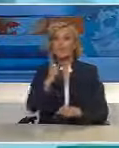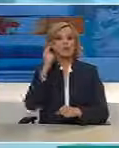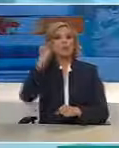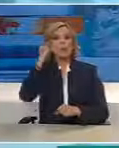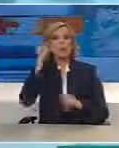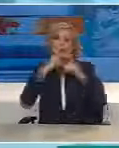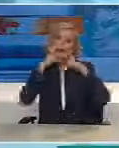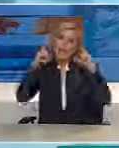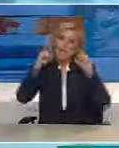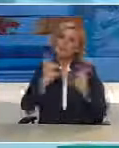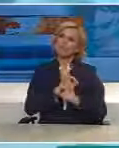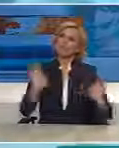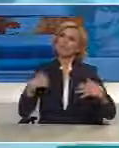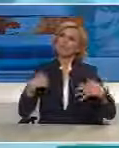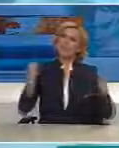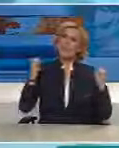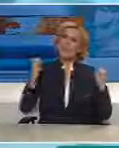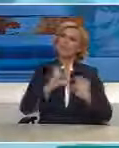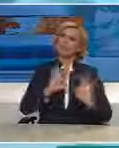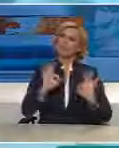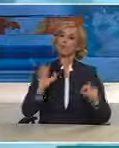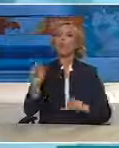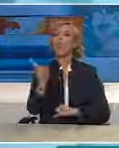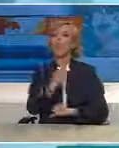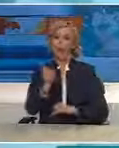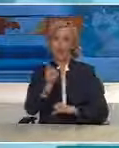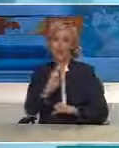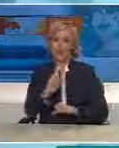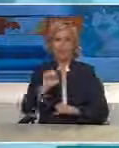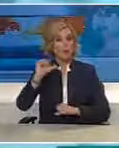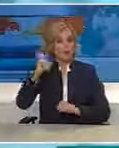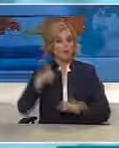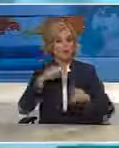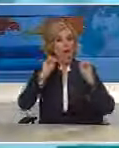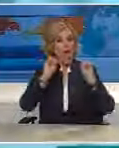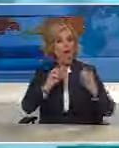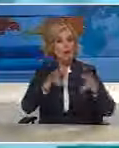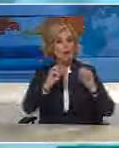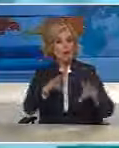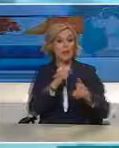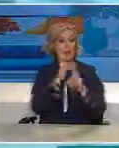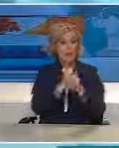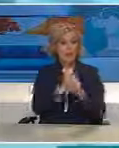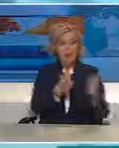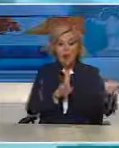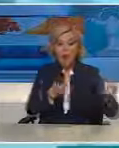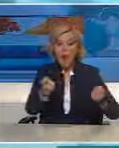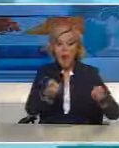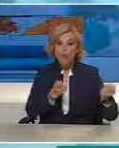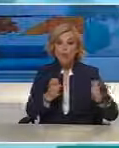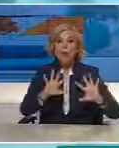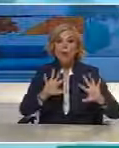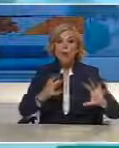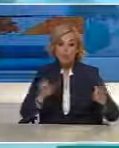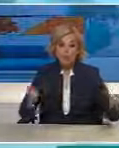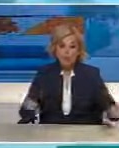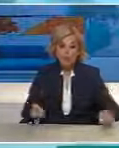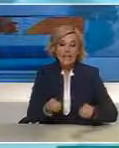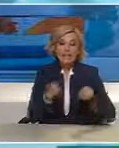μαζική χρήση των μασκών και φυσικά μετά από ειδική εκπαίδευση. Θα ακολουθήσουν ειδικές οδηγίες τις επόμενες δύο